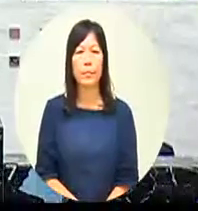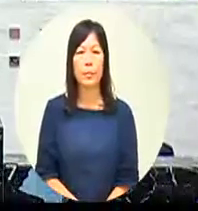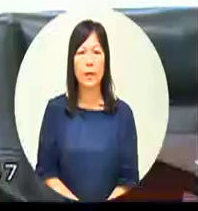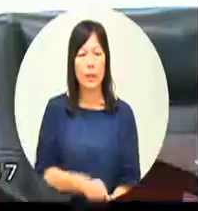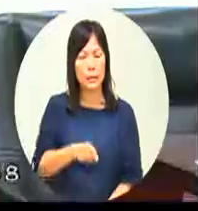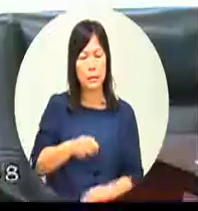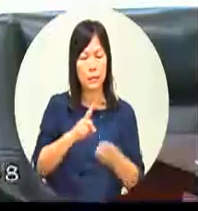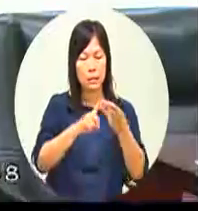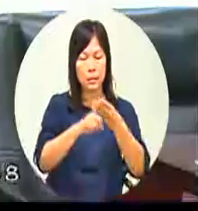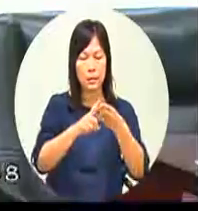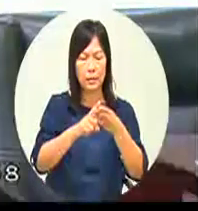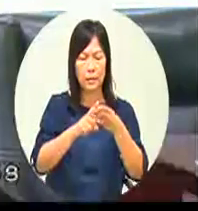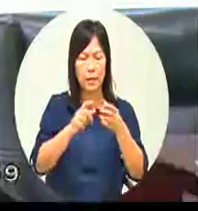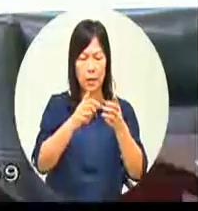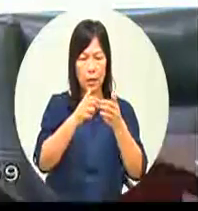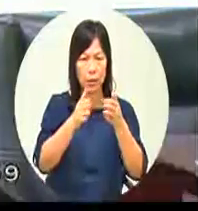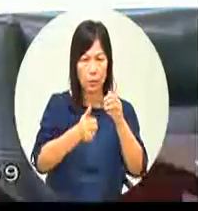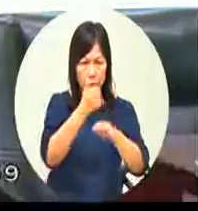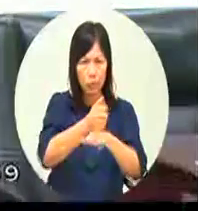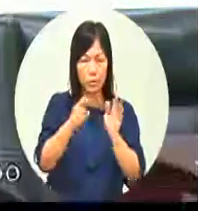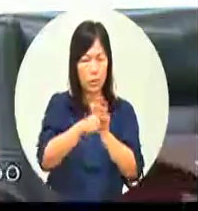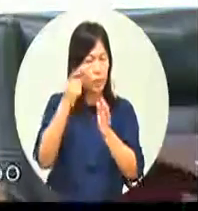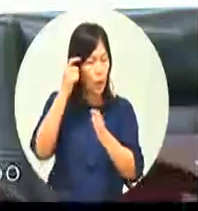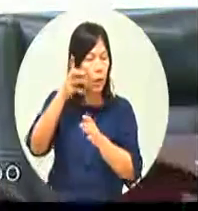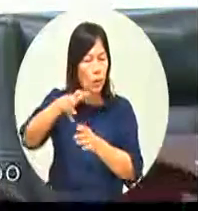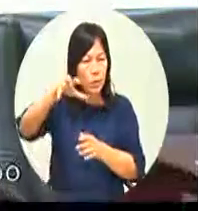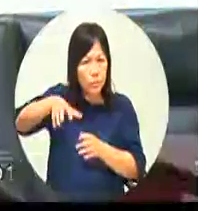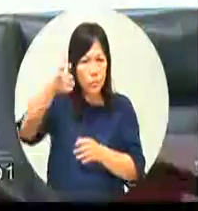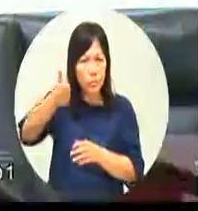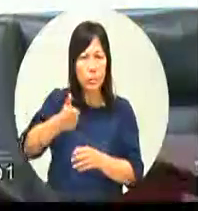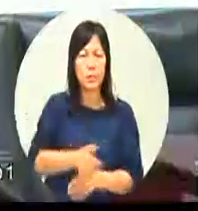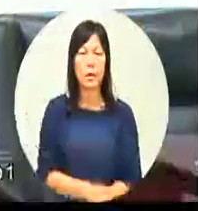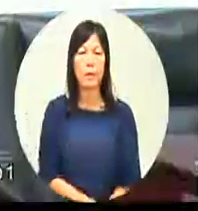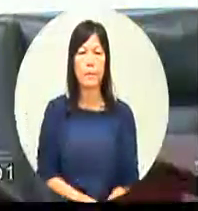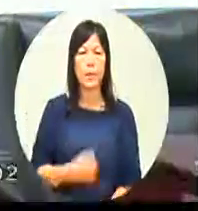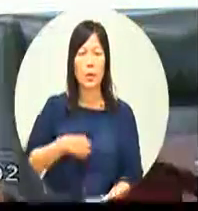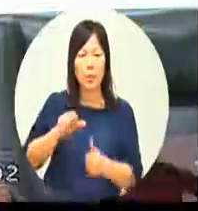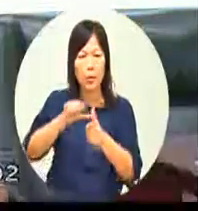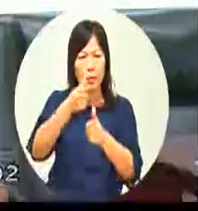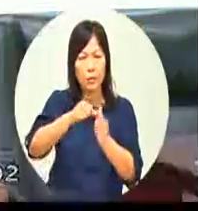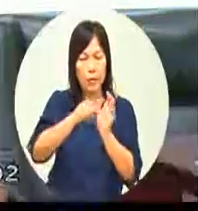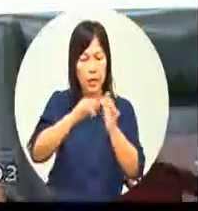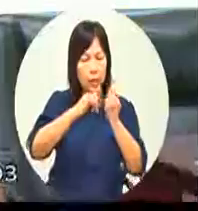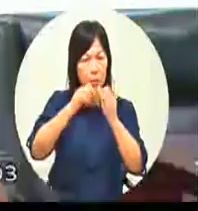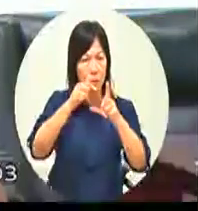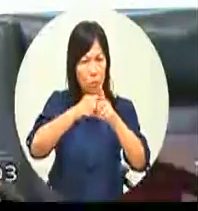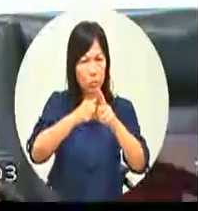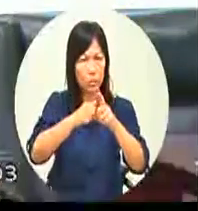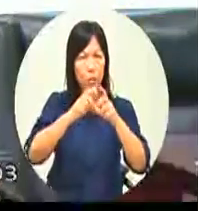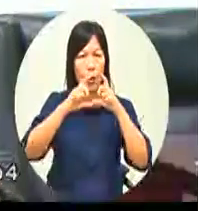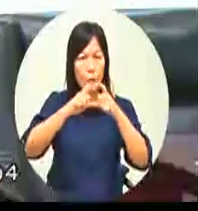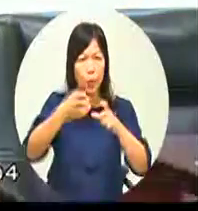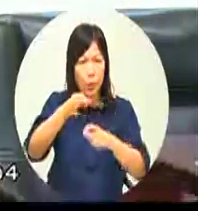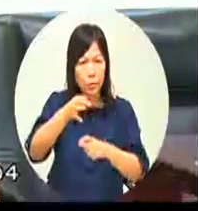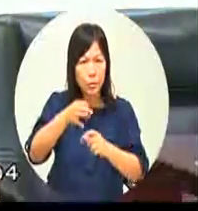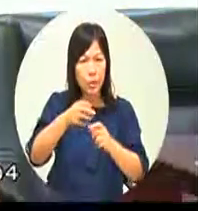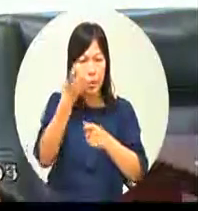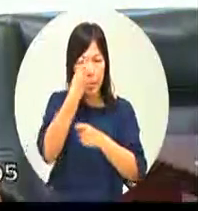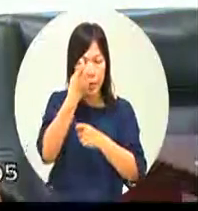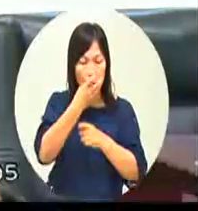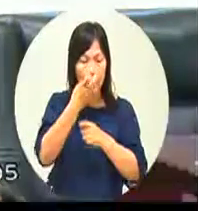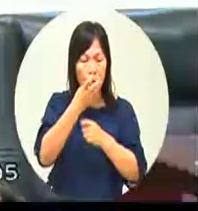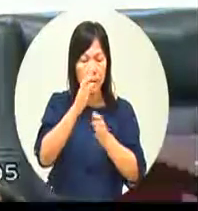谢主席，局长，我会请教那内五甲社区的回馈金管理办